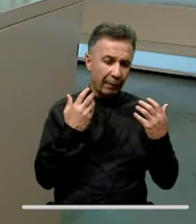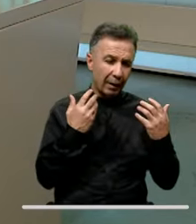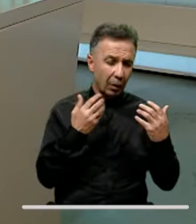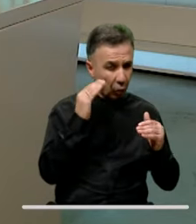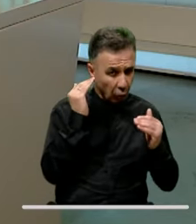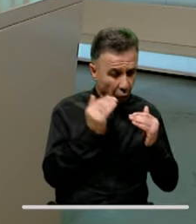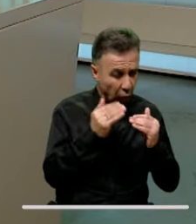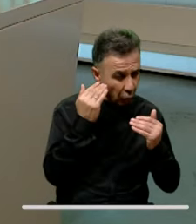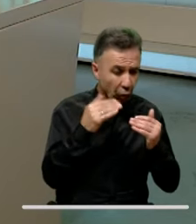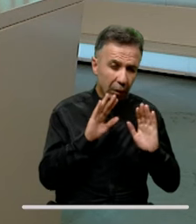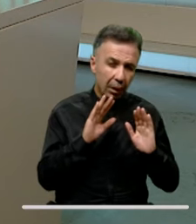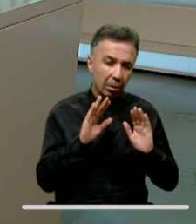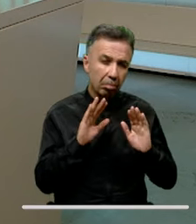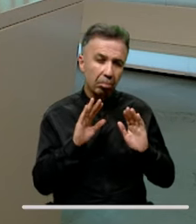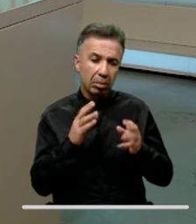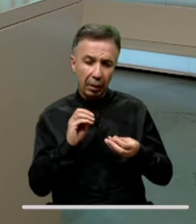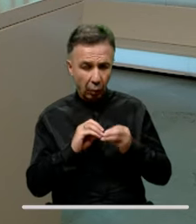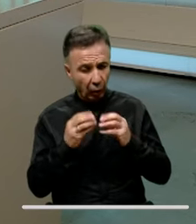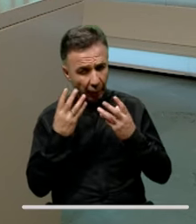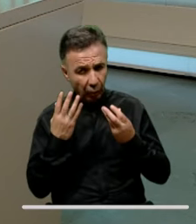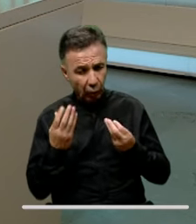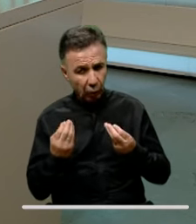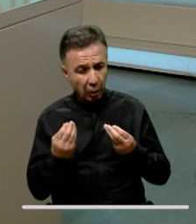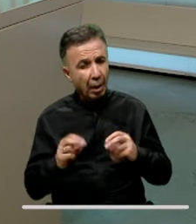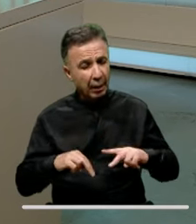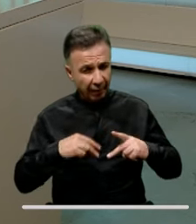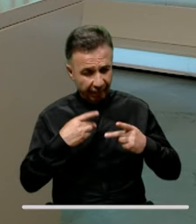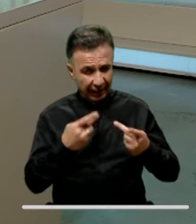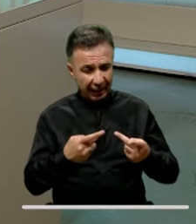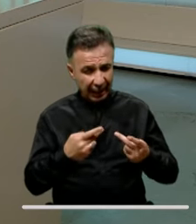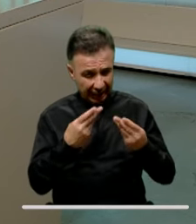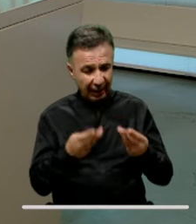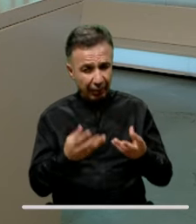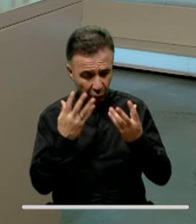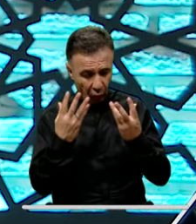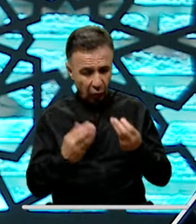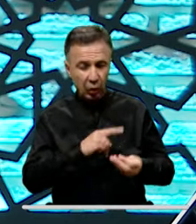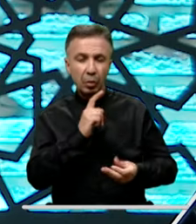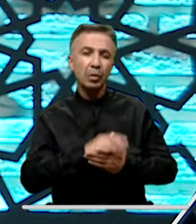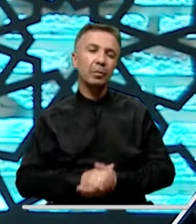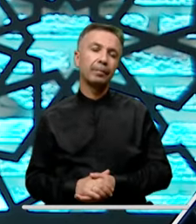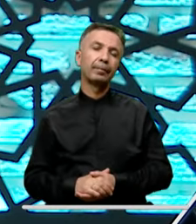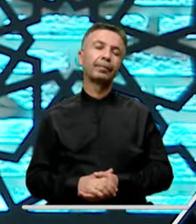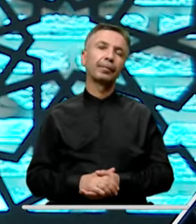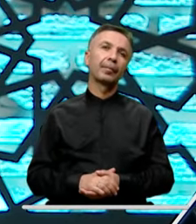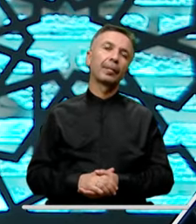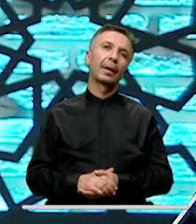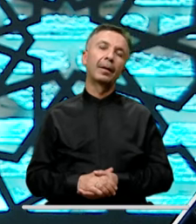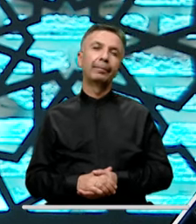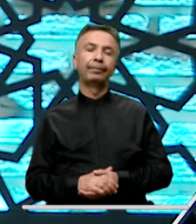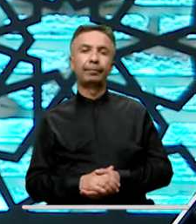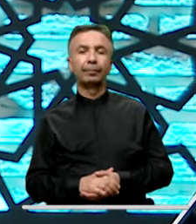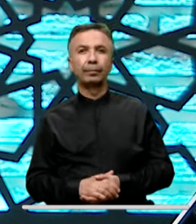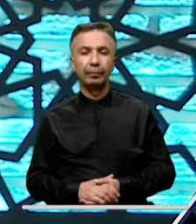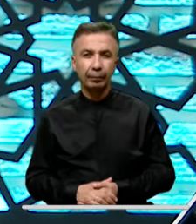düşmez. Yani bunlar bir sıkıntı oluşturuyor mu dini açıdan? Onu merak ediyordum. Allah senden bir razı olsun Zekeriya abi. Yani güzel bir soru